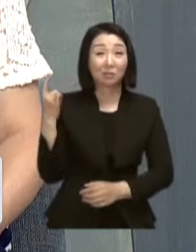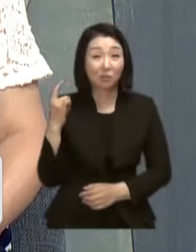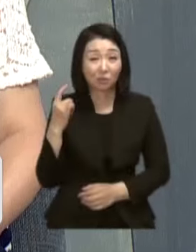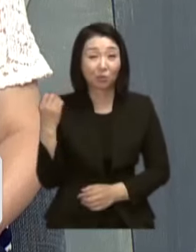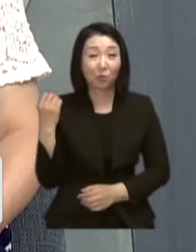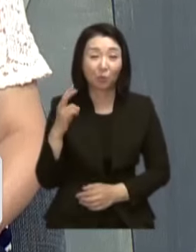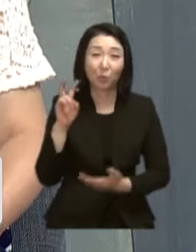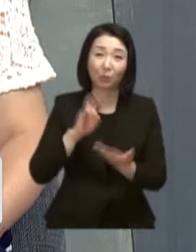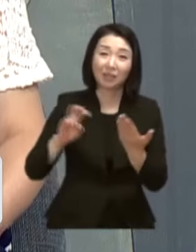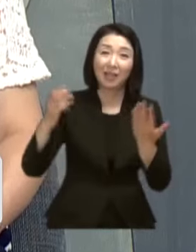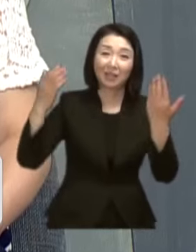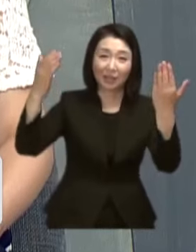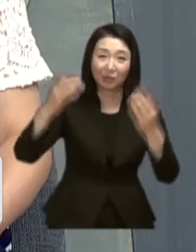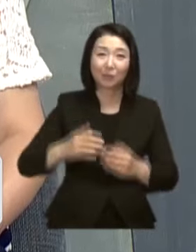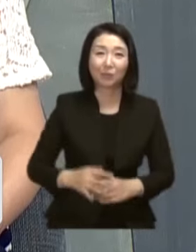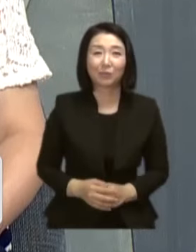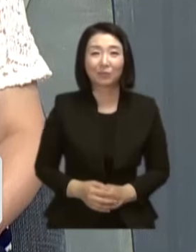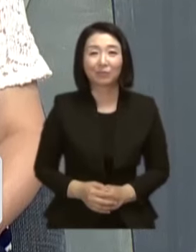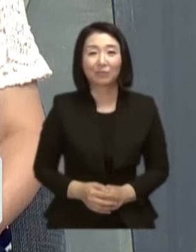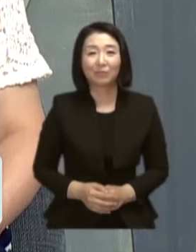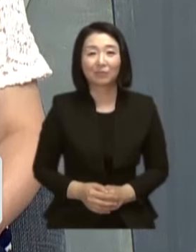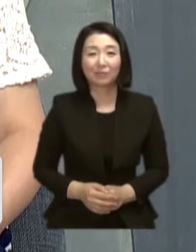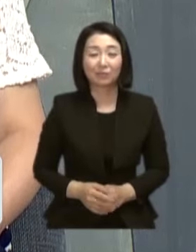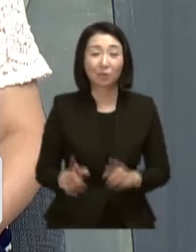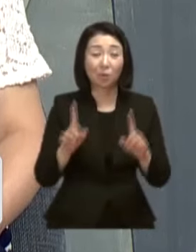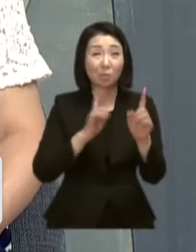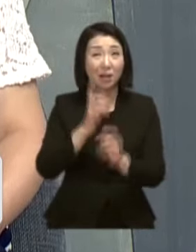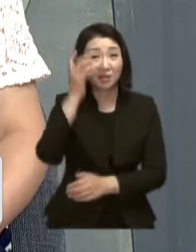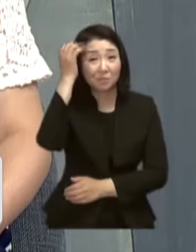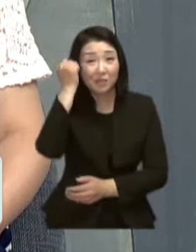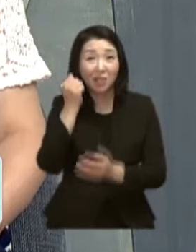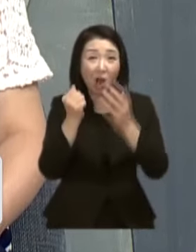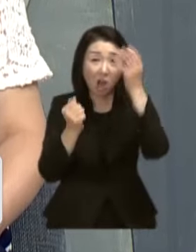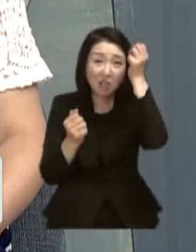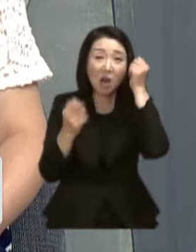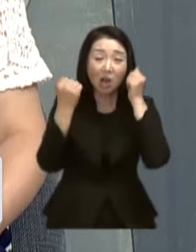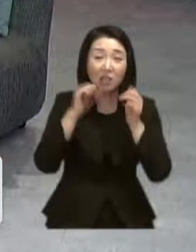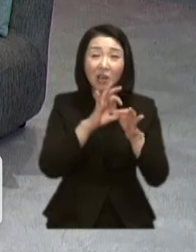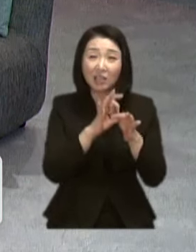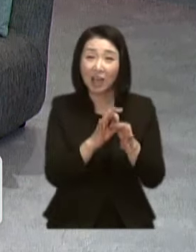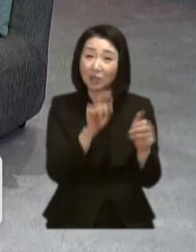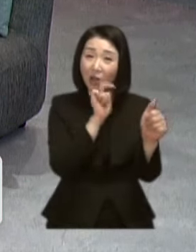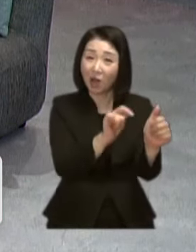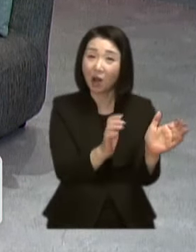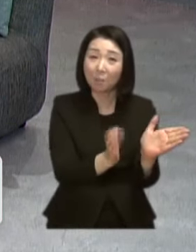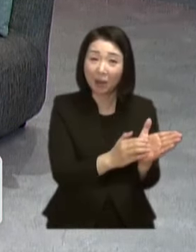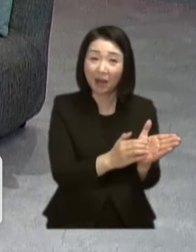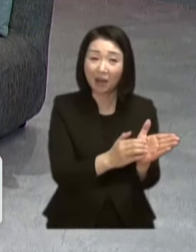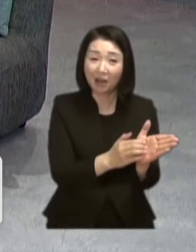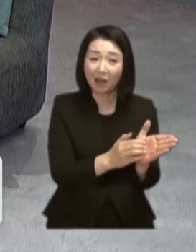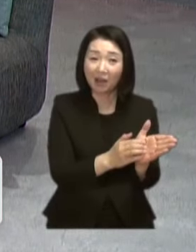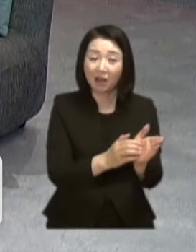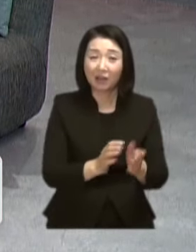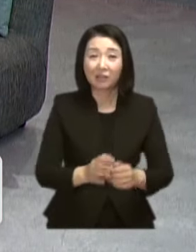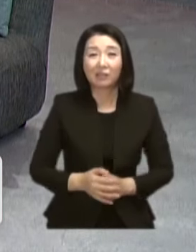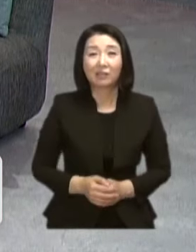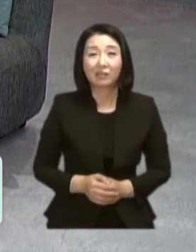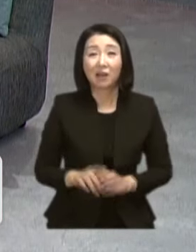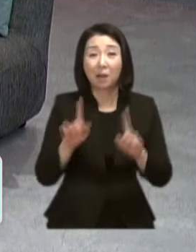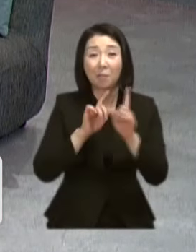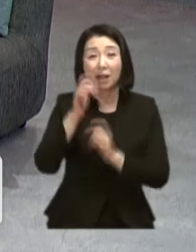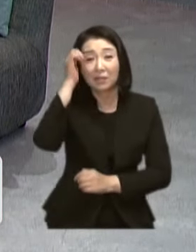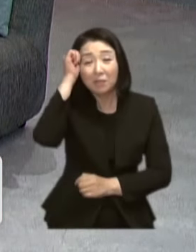또 찬양하고 특별히 보니까 말씀을 암송하는 일을 계속 시키세요. 보통 가장 많이 암송하는 아이가 어느